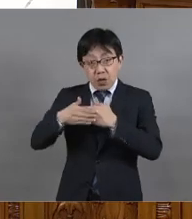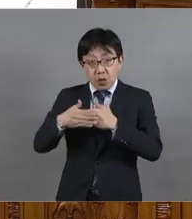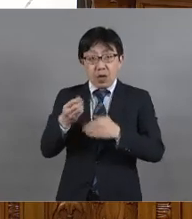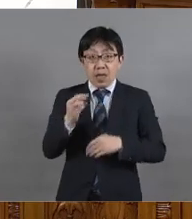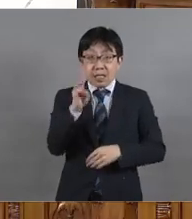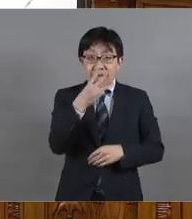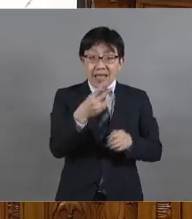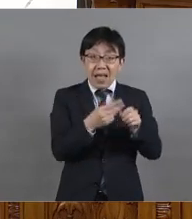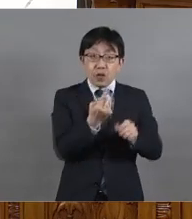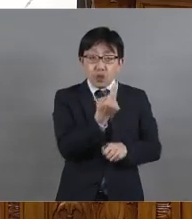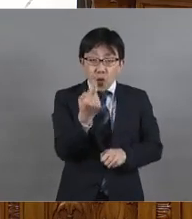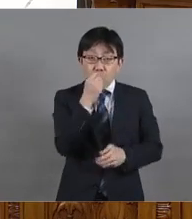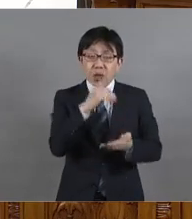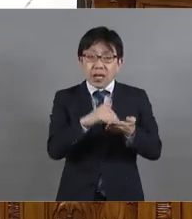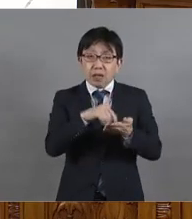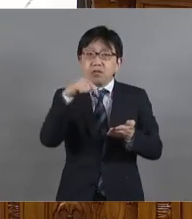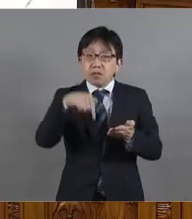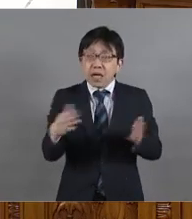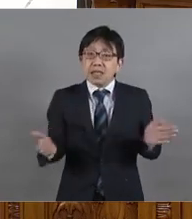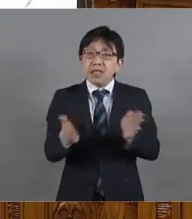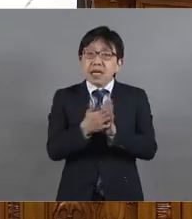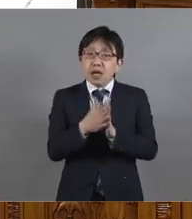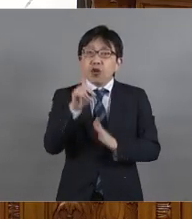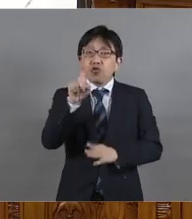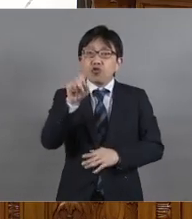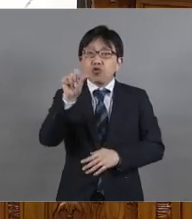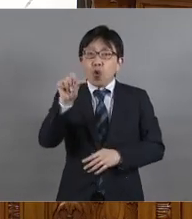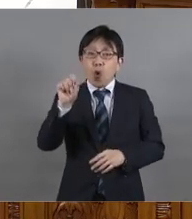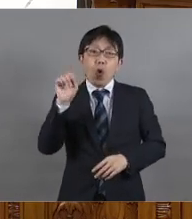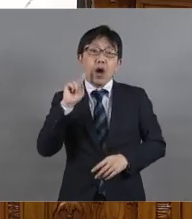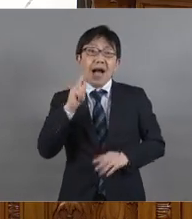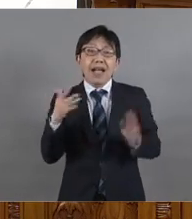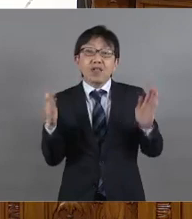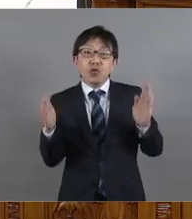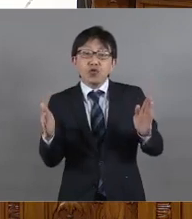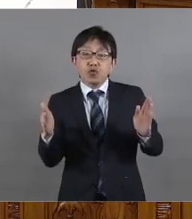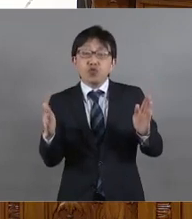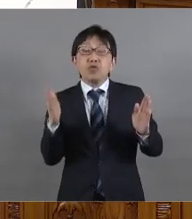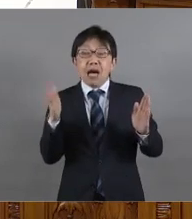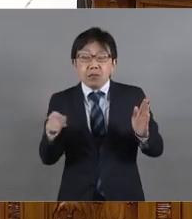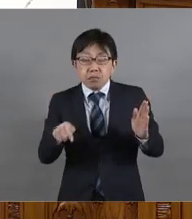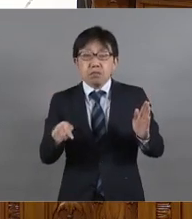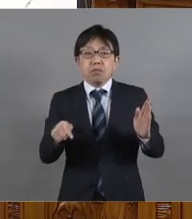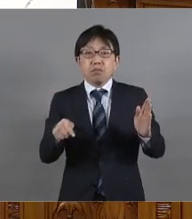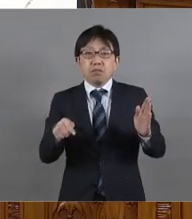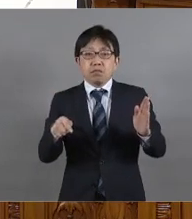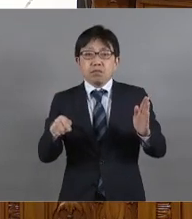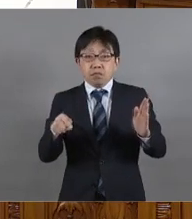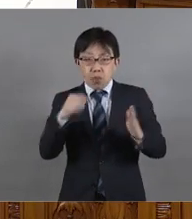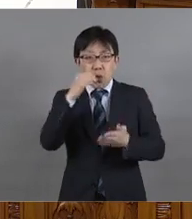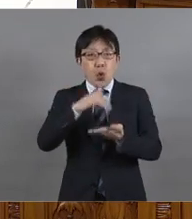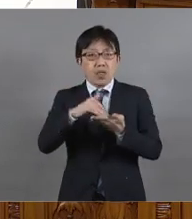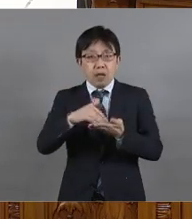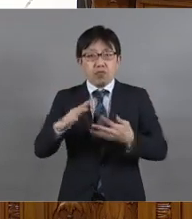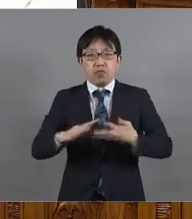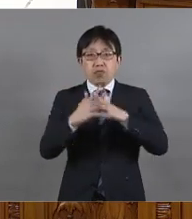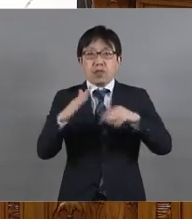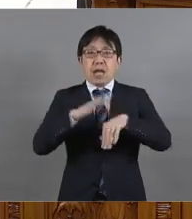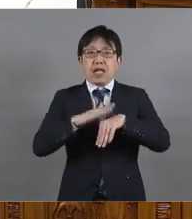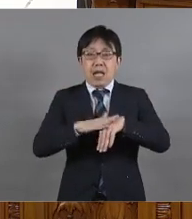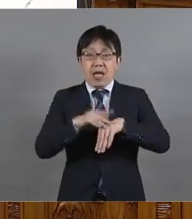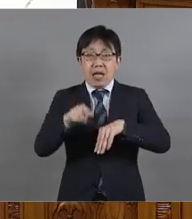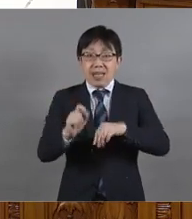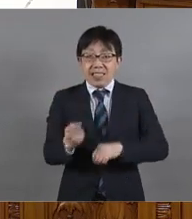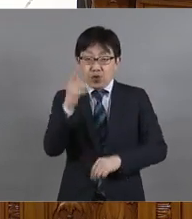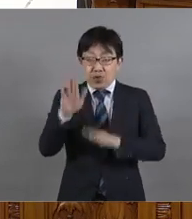15カ月予算として切れ目ない経済財政運営を行ってまいりますこれらにより緊急事態